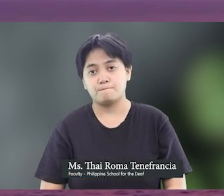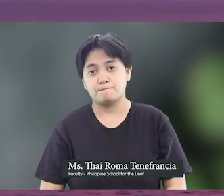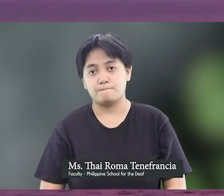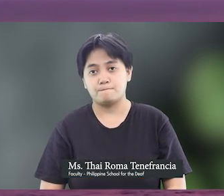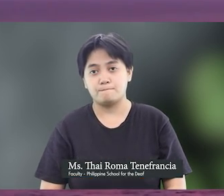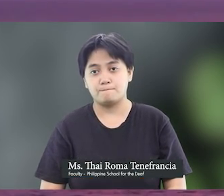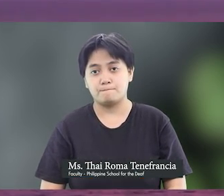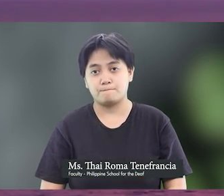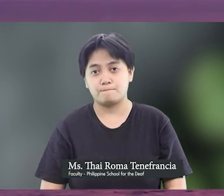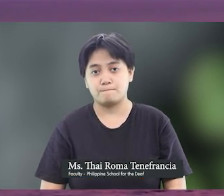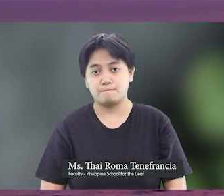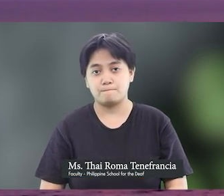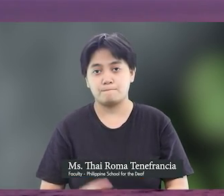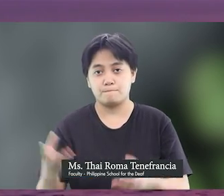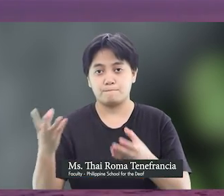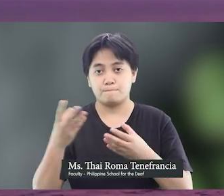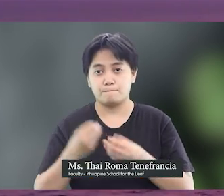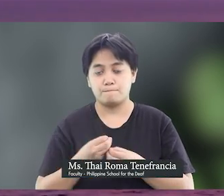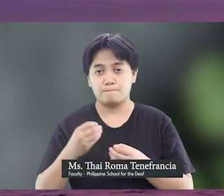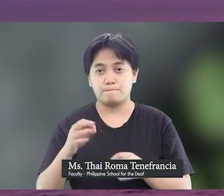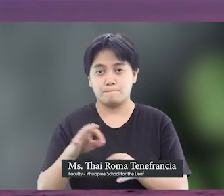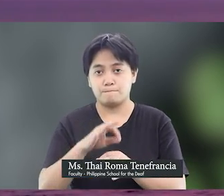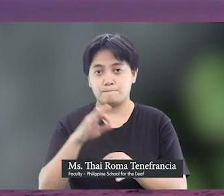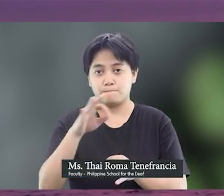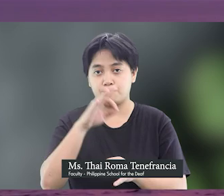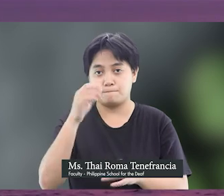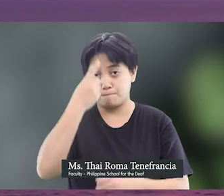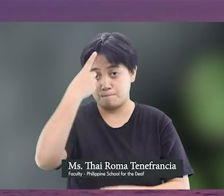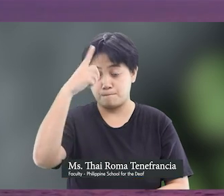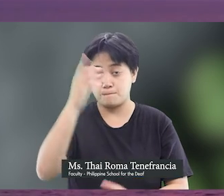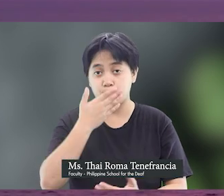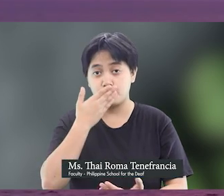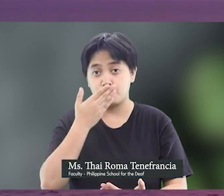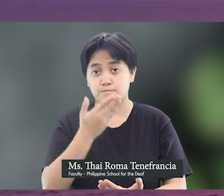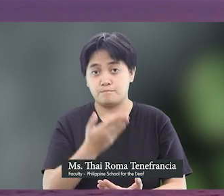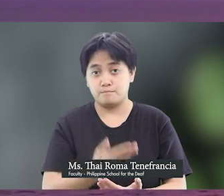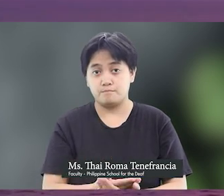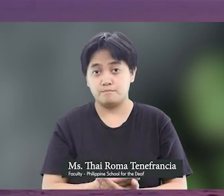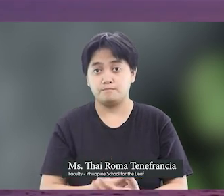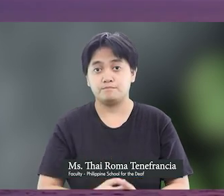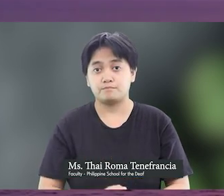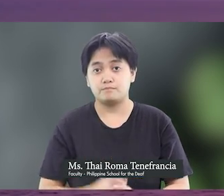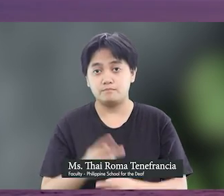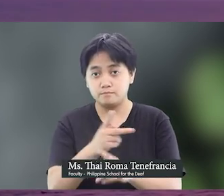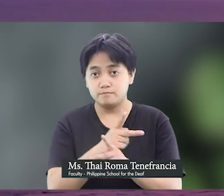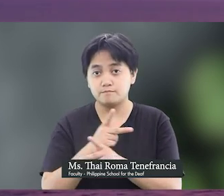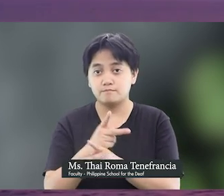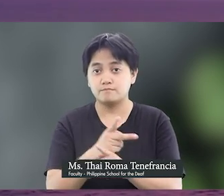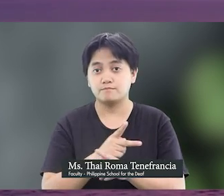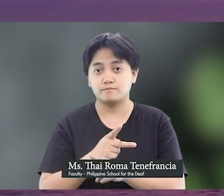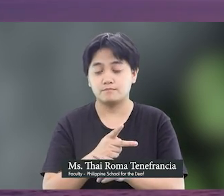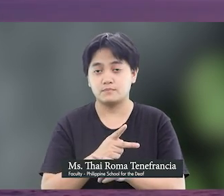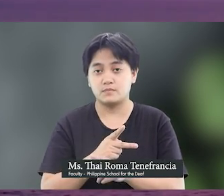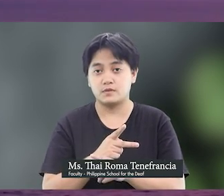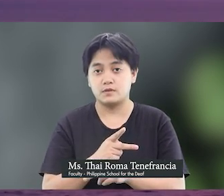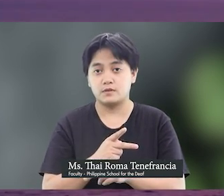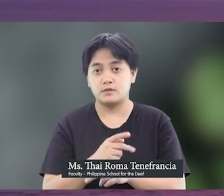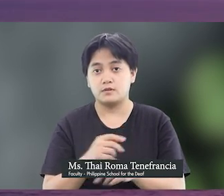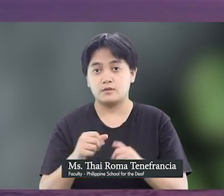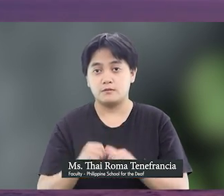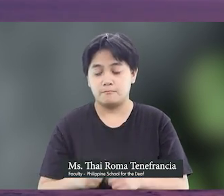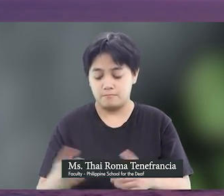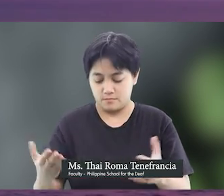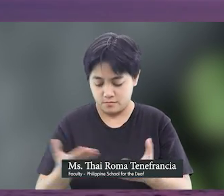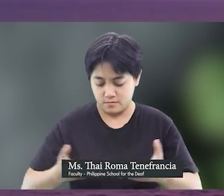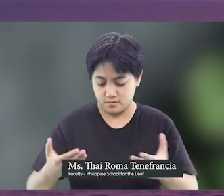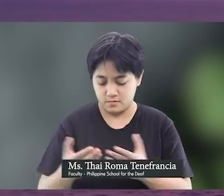Panginoon, puspusin mo po ako ng iyong banal na spirito upang maging mabuti akong katiwala na nagusulong ng iyong kaharian